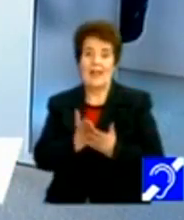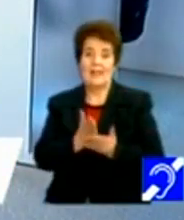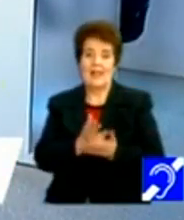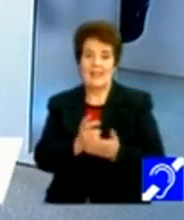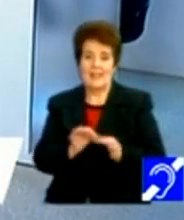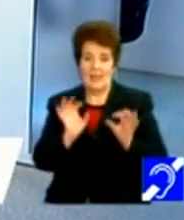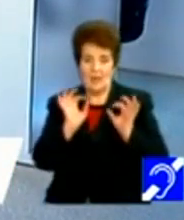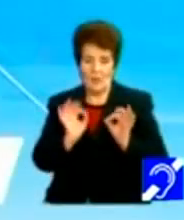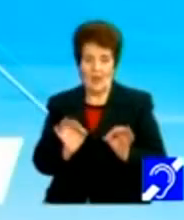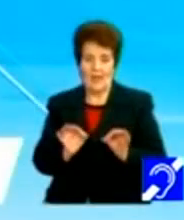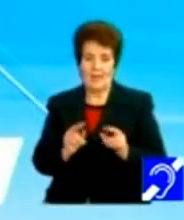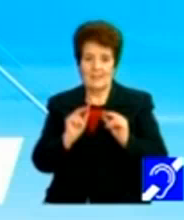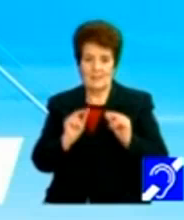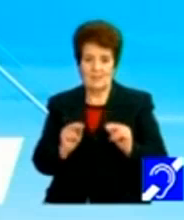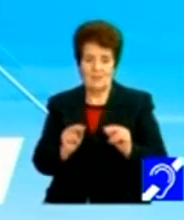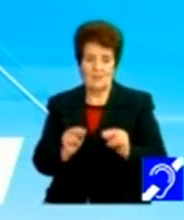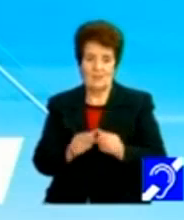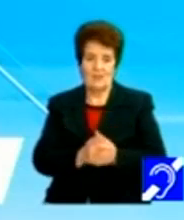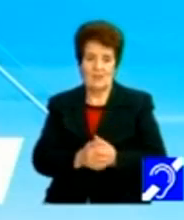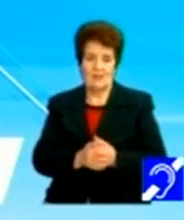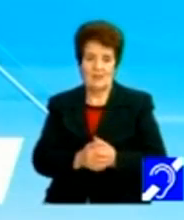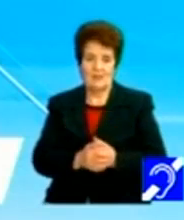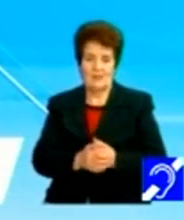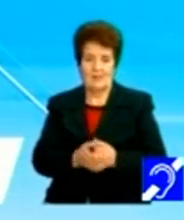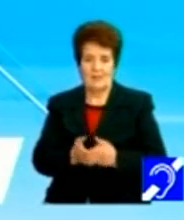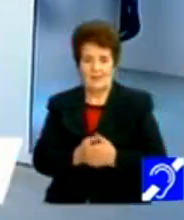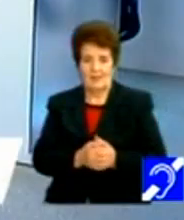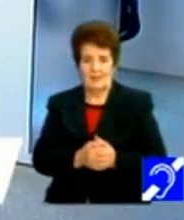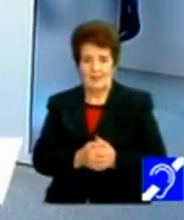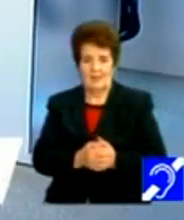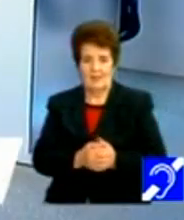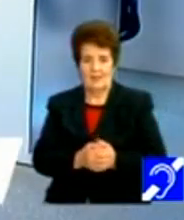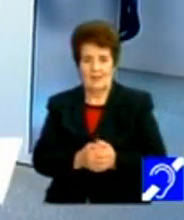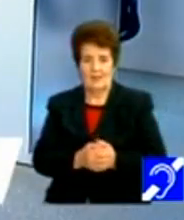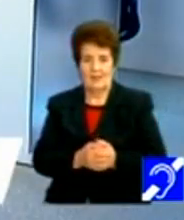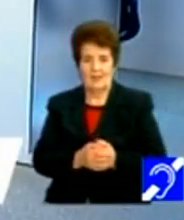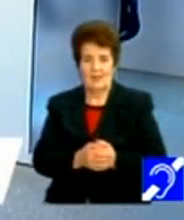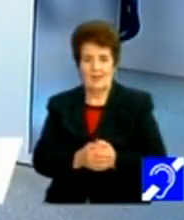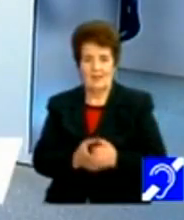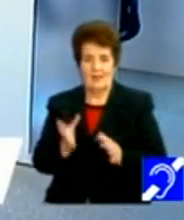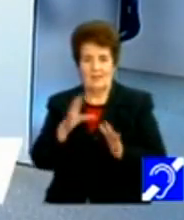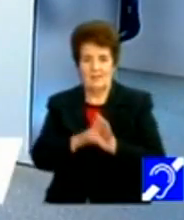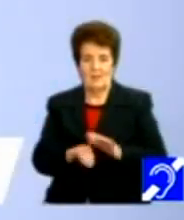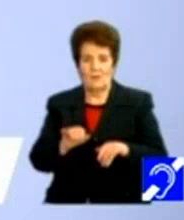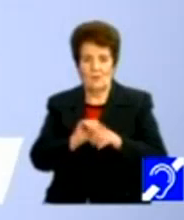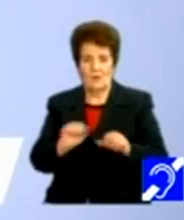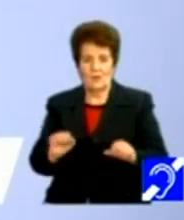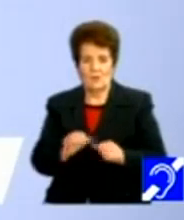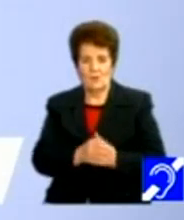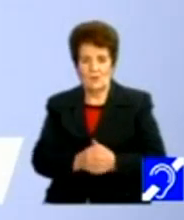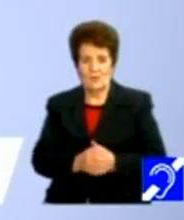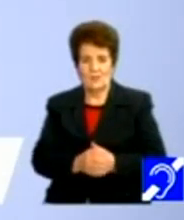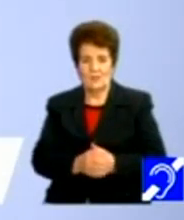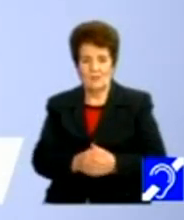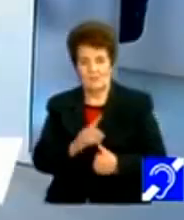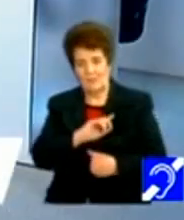Corect, sincer, principial. Corect, sincer, principial. Simplu, integru și curajos. Simplu, integru și